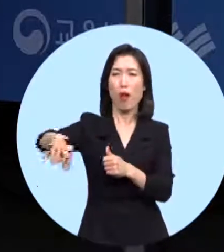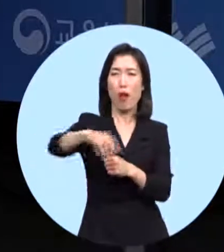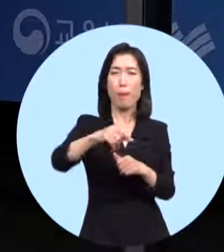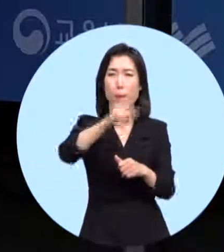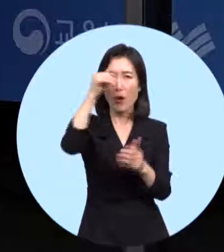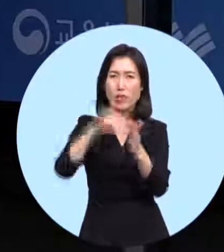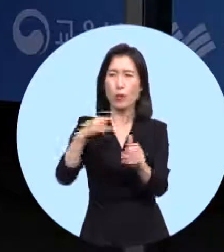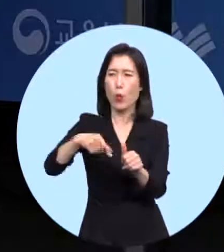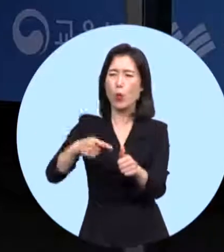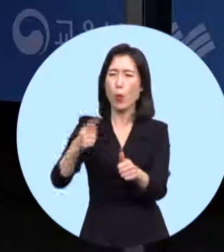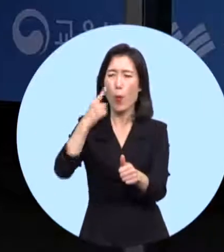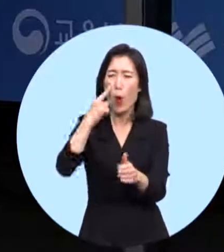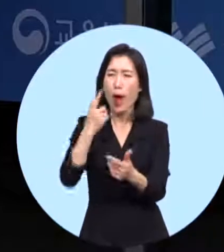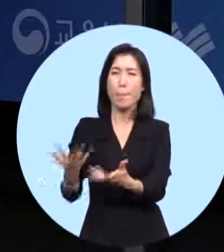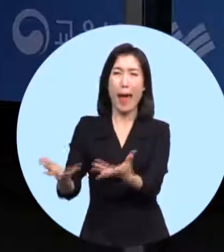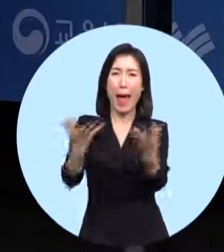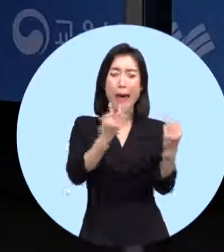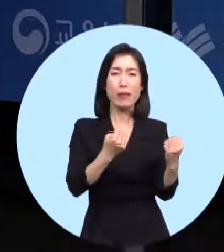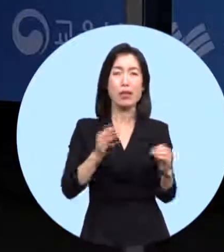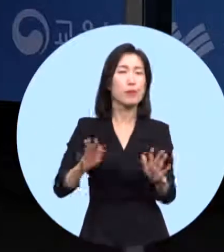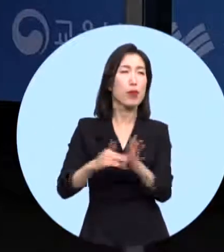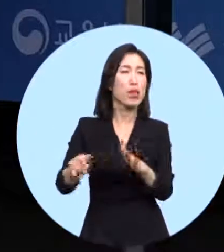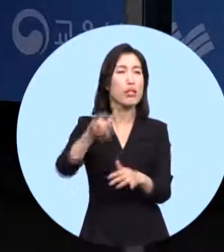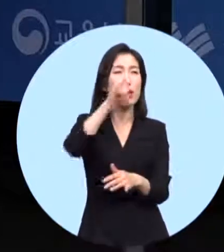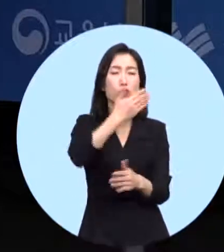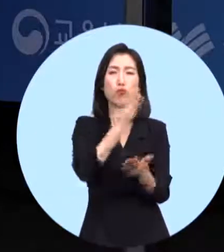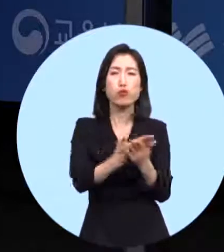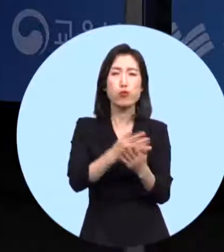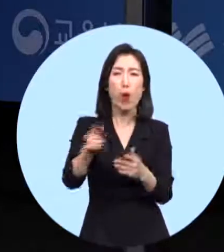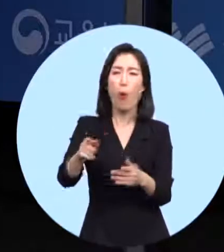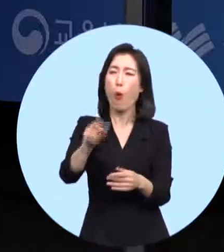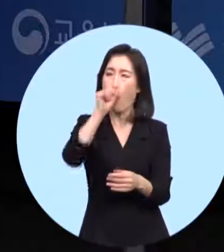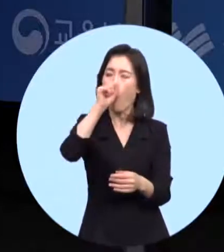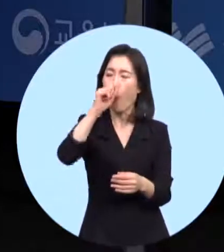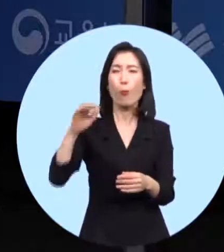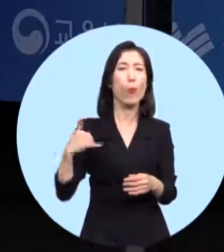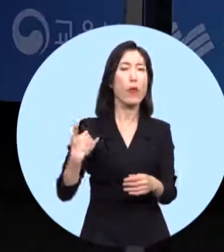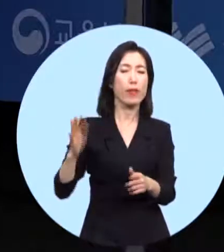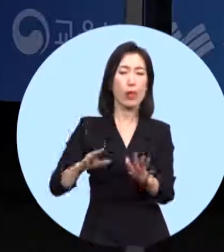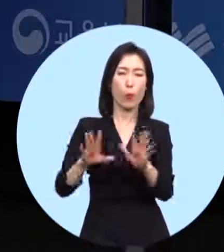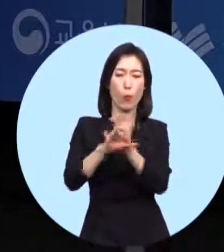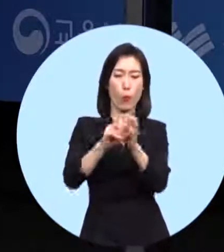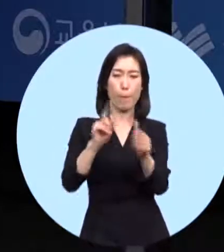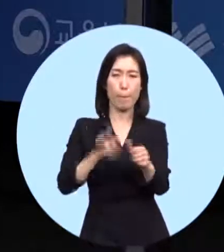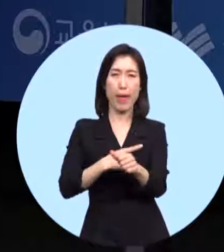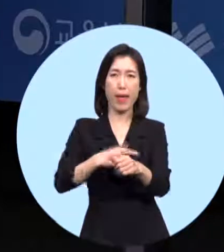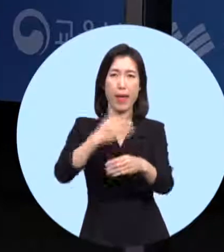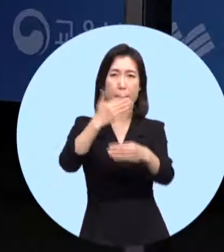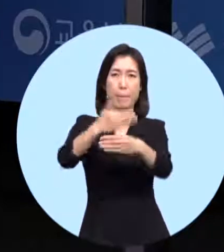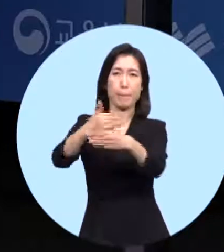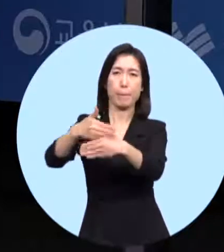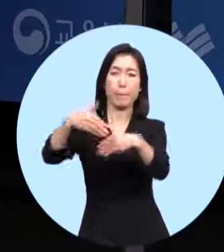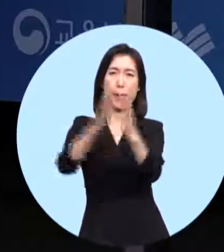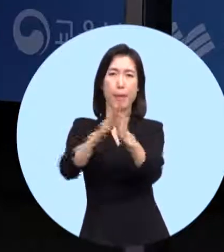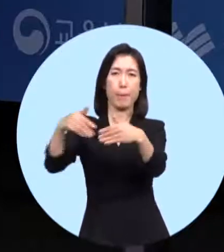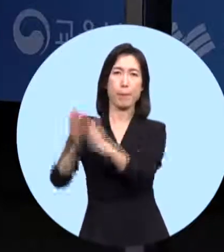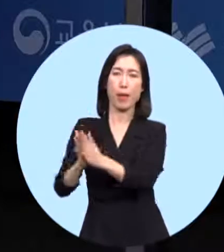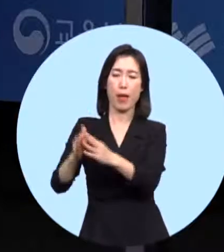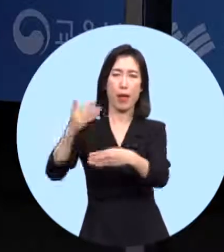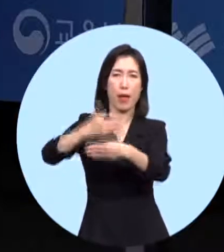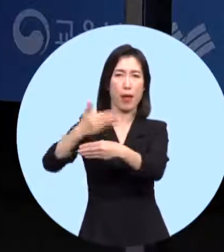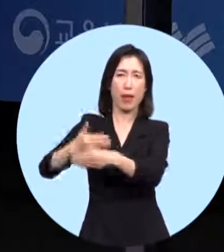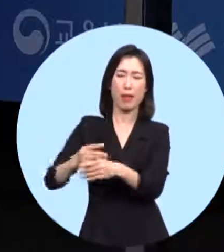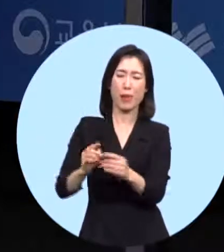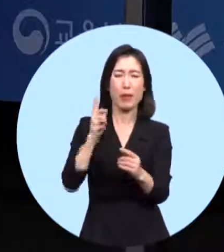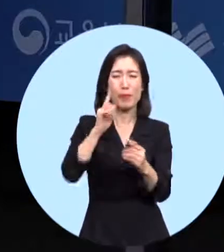많이 있는데 그 소중함을 몰랐다가 이번 코로나19로 인한 이제 사회적